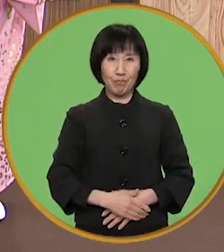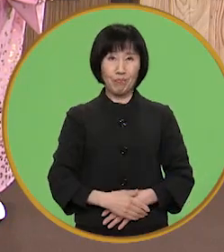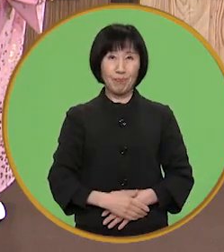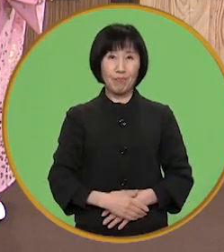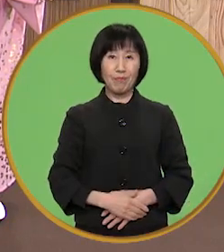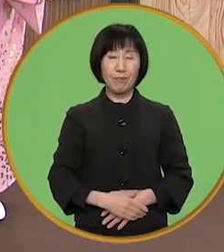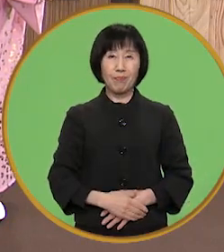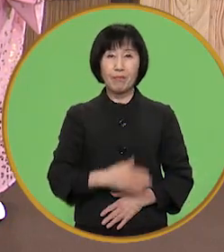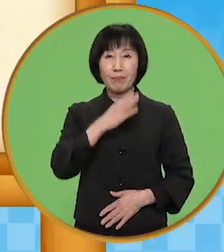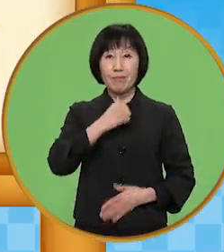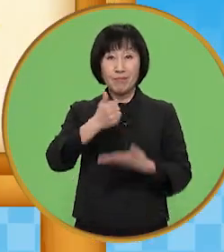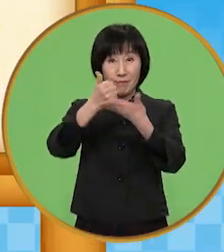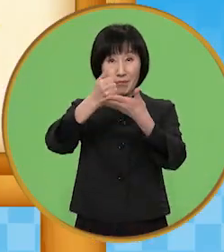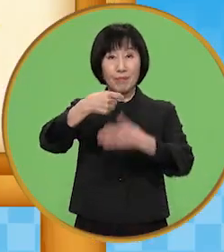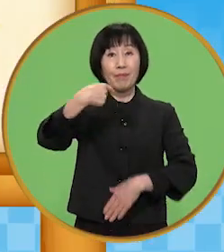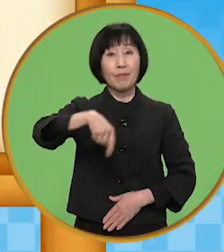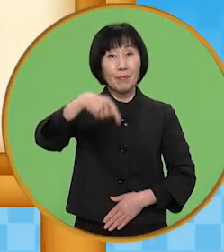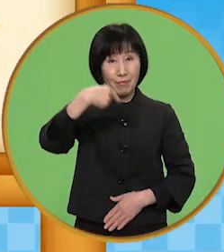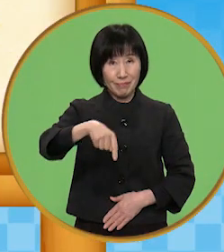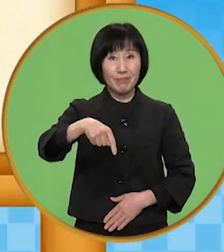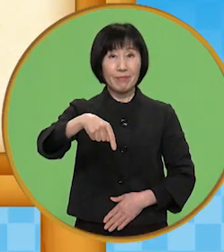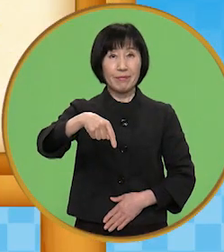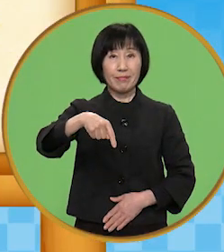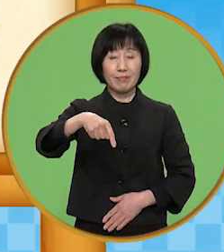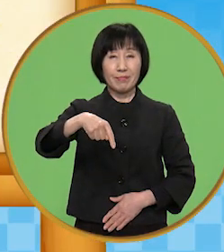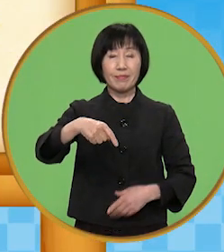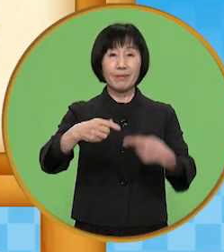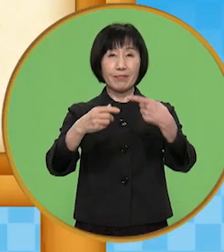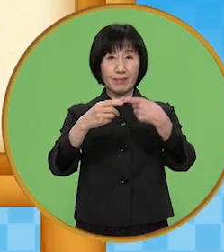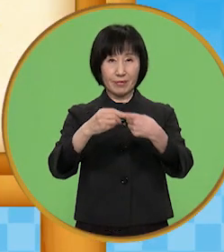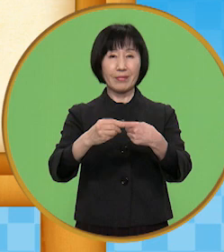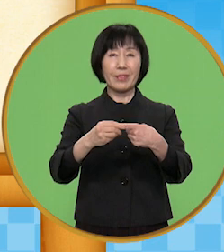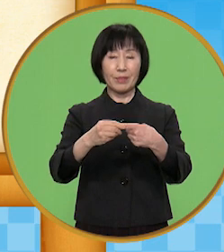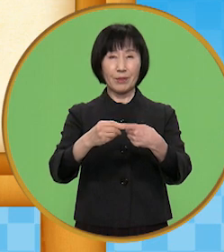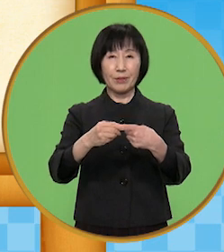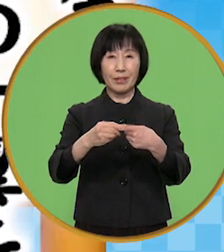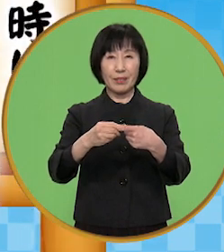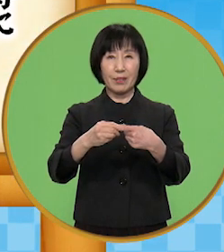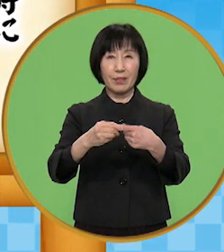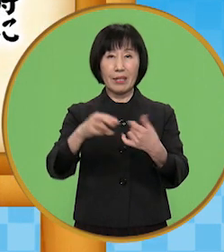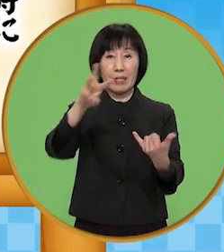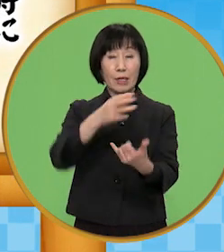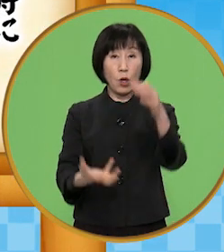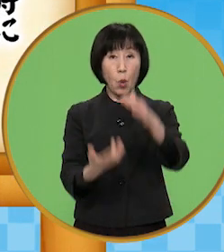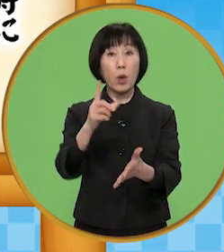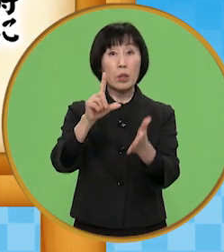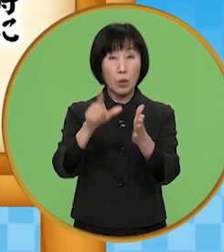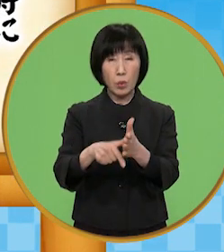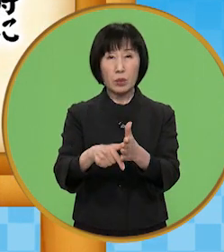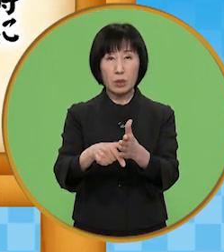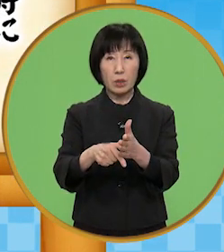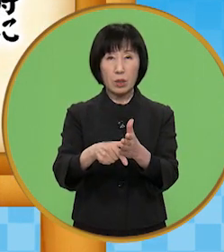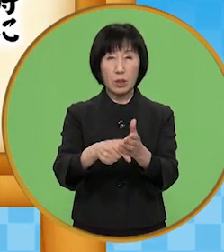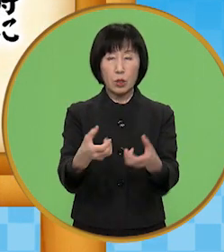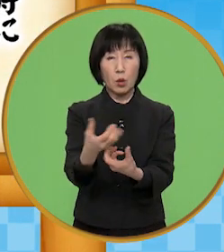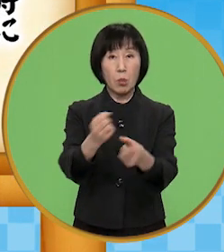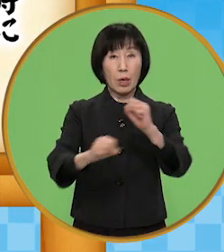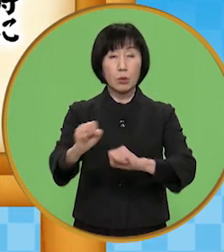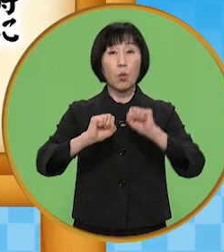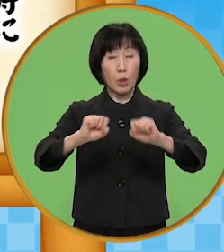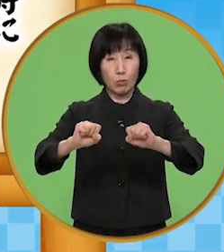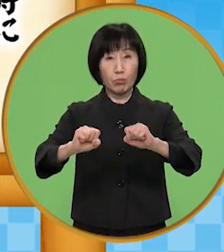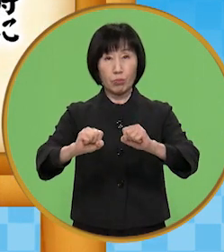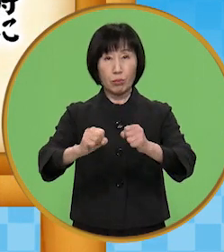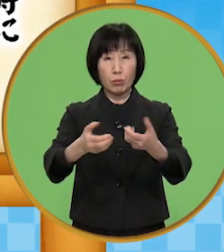れ。 五郎校さなかの教え。 一つ、災害発生時に消防